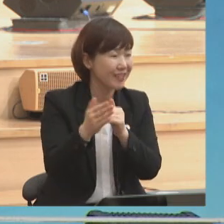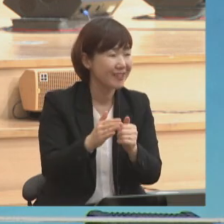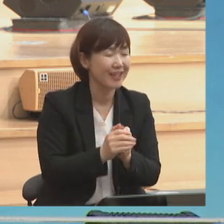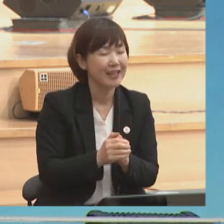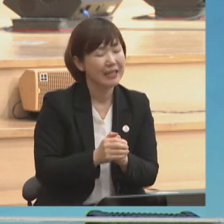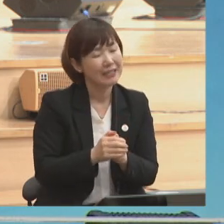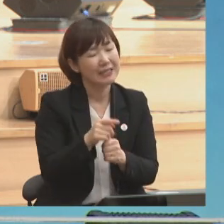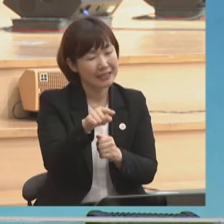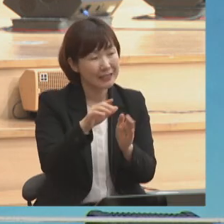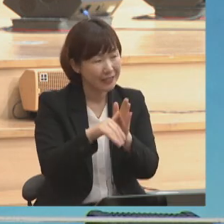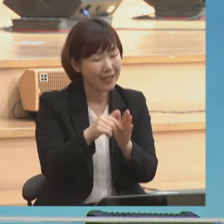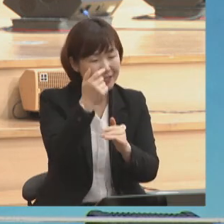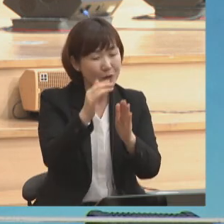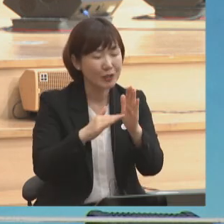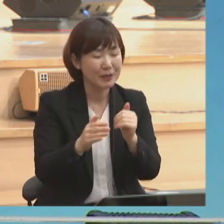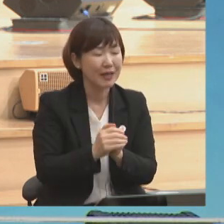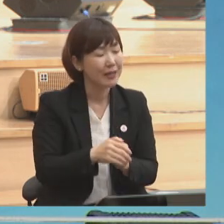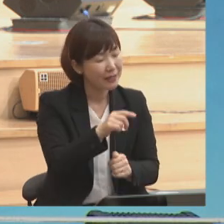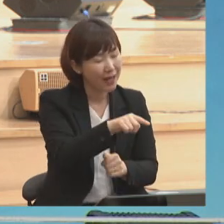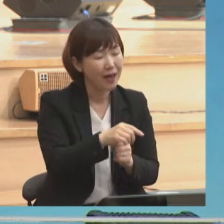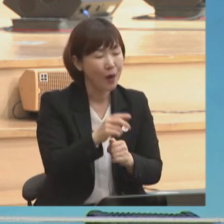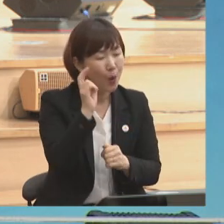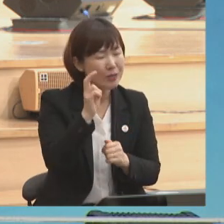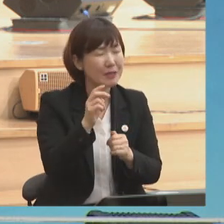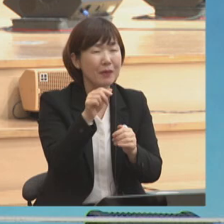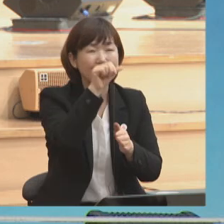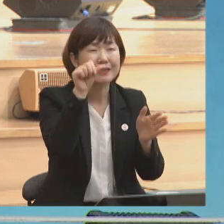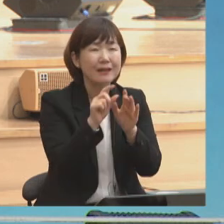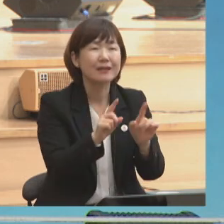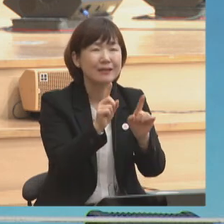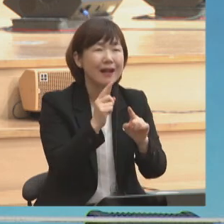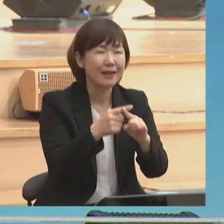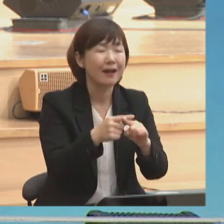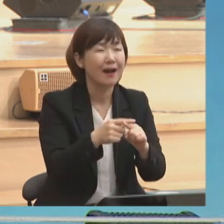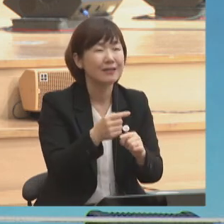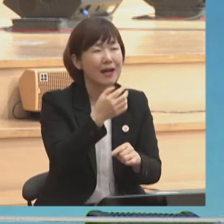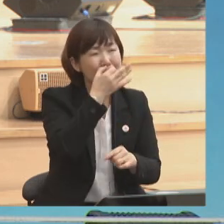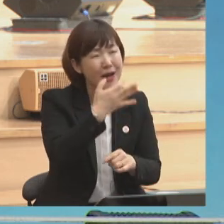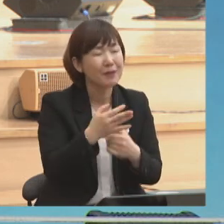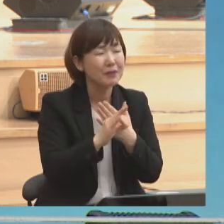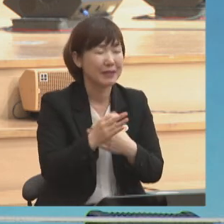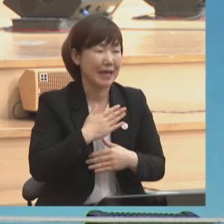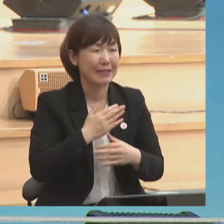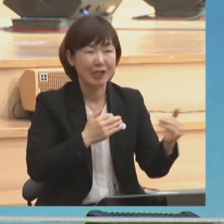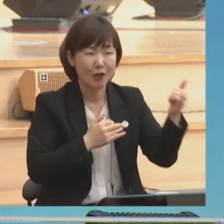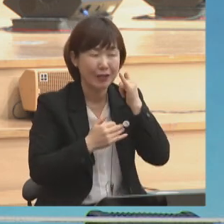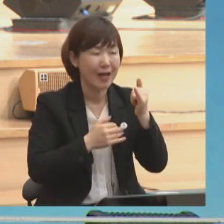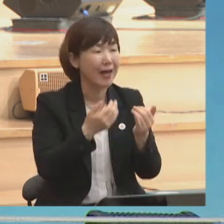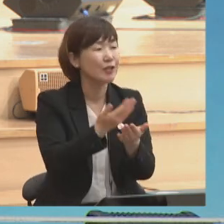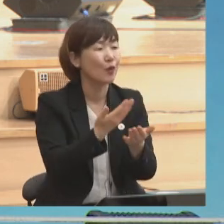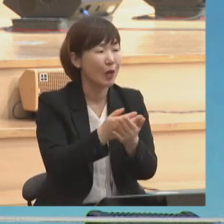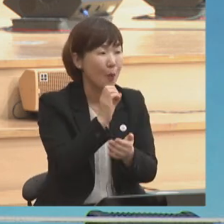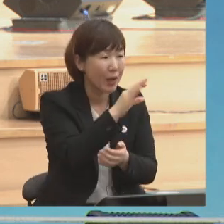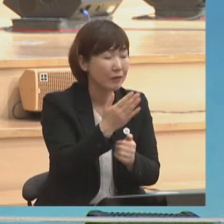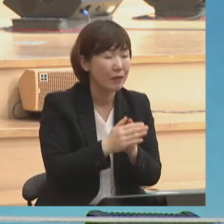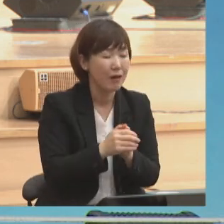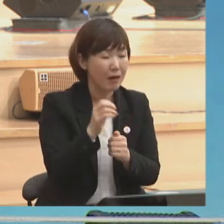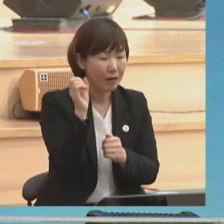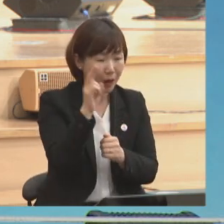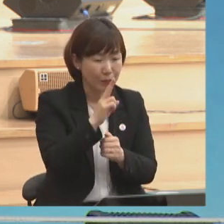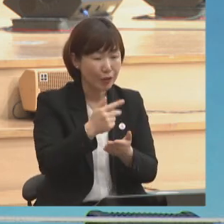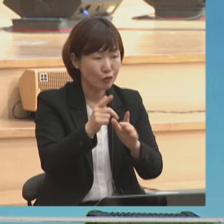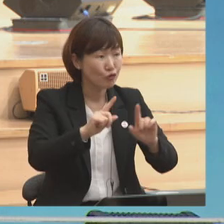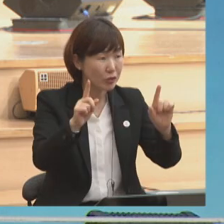우리 성도님이 혹시 살다가 진짜 힘들면 나에게 전화해? 라고 했는데 주일날 새벽 전화